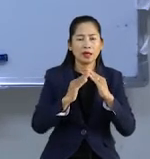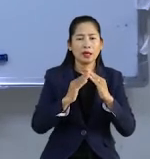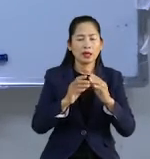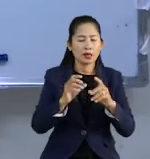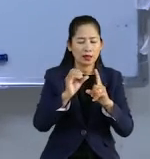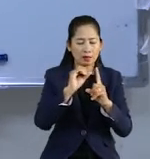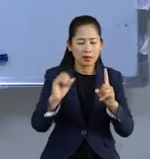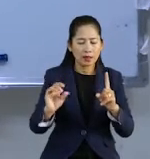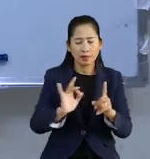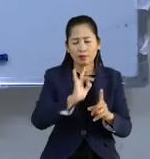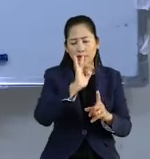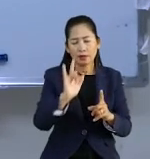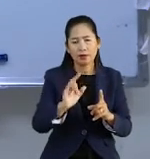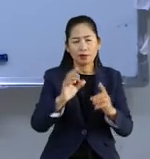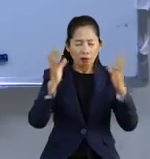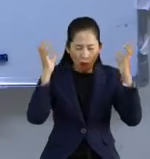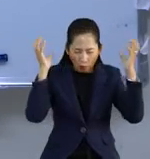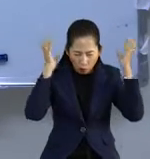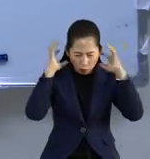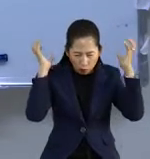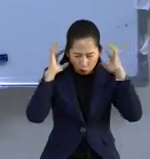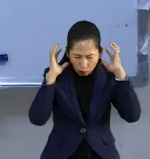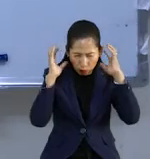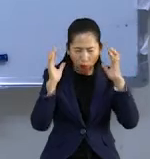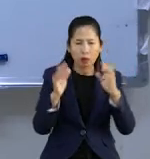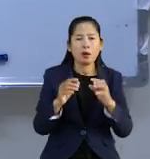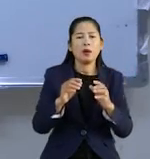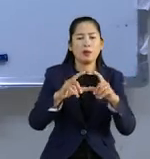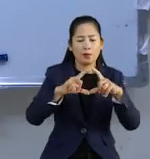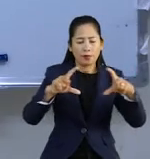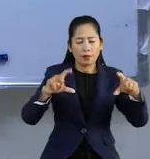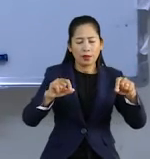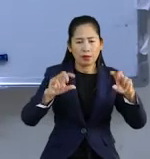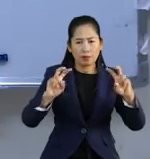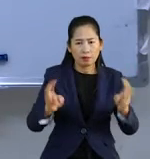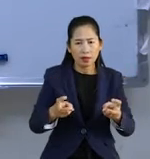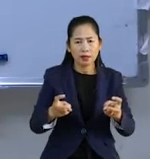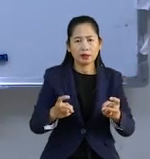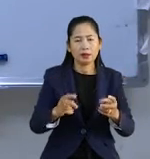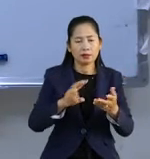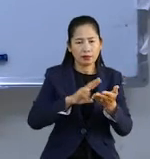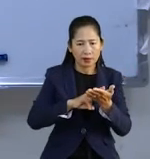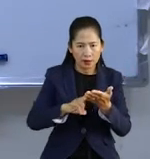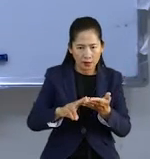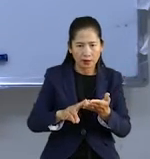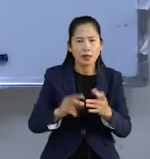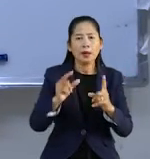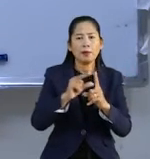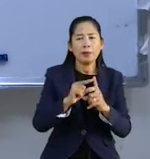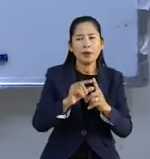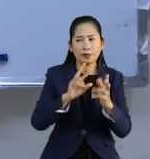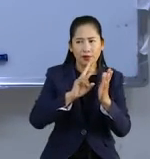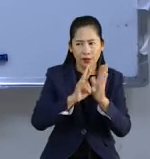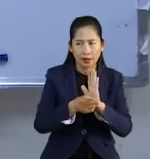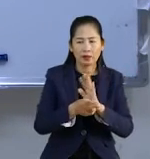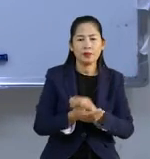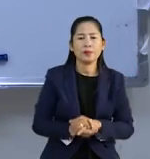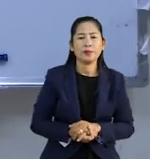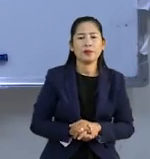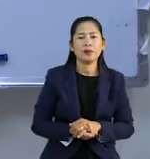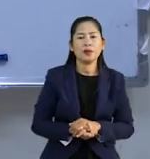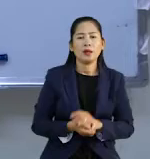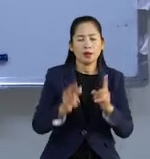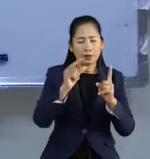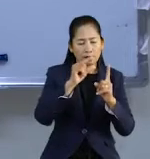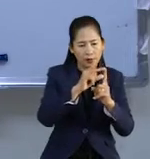ละบ้าได้ปลาเปียกตัวเปียบันเปียอนาไม้นังเปียวิเนยมว